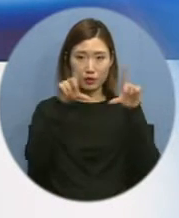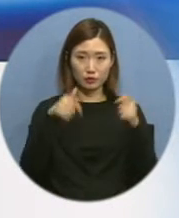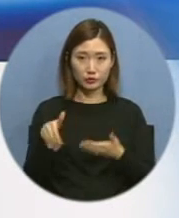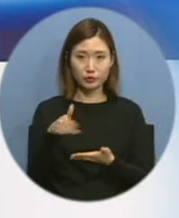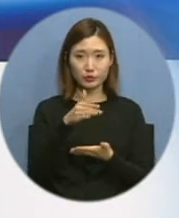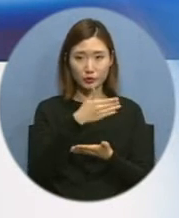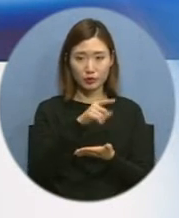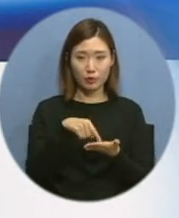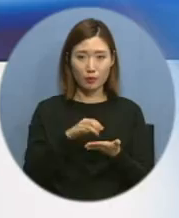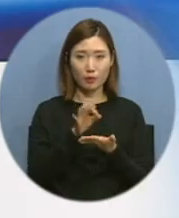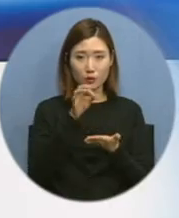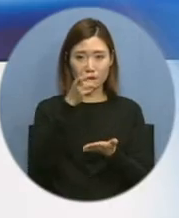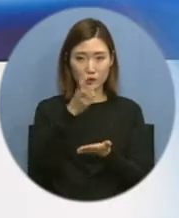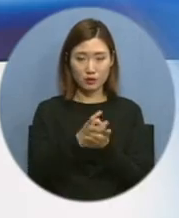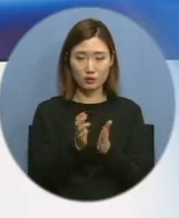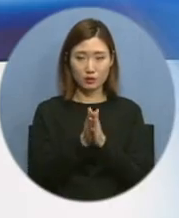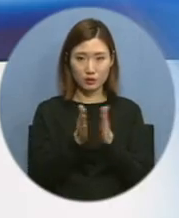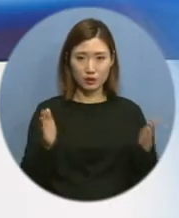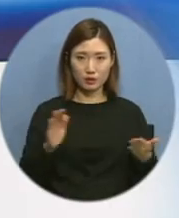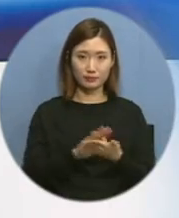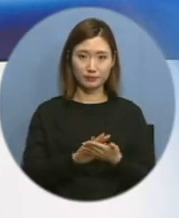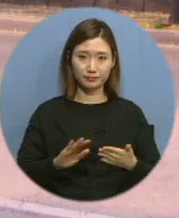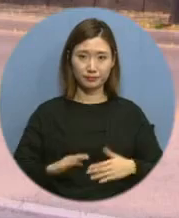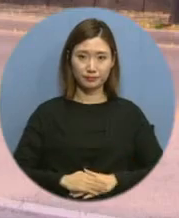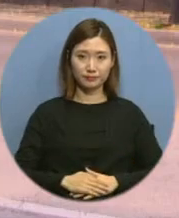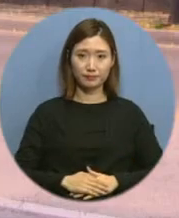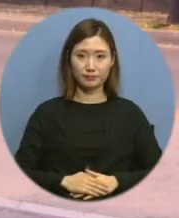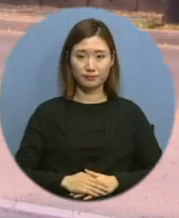수거 보상제를 실시하기로 했습니다. 천서연 기자입니다.